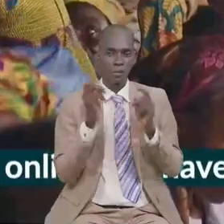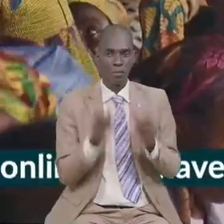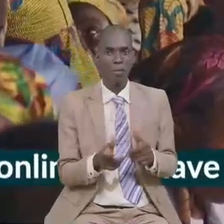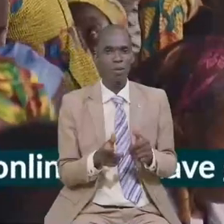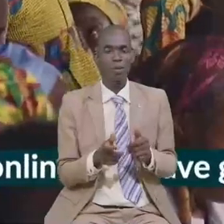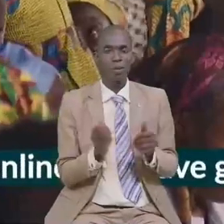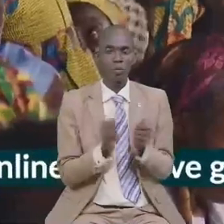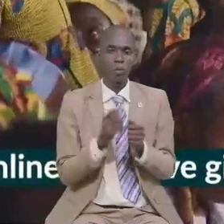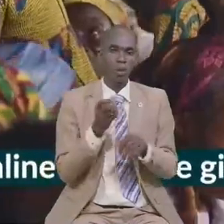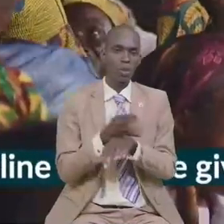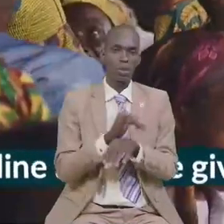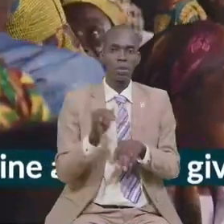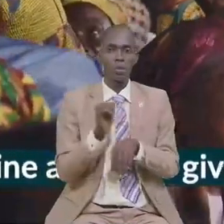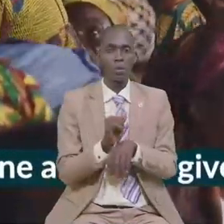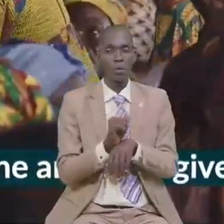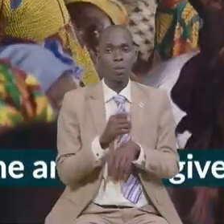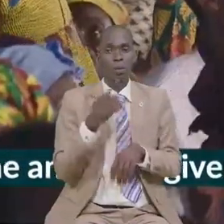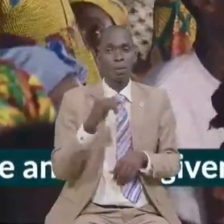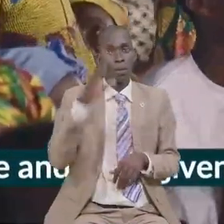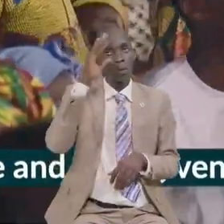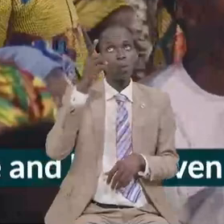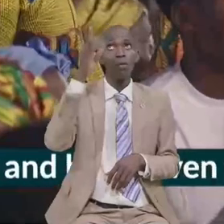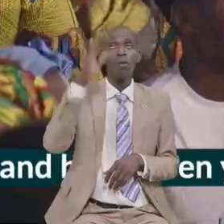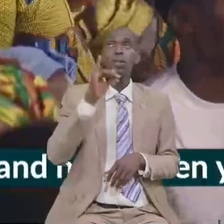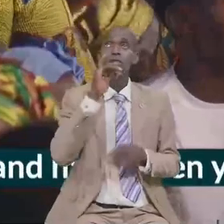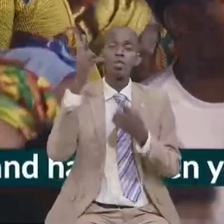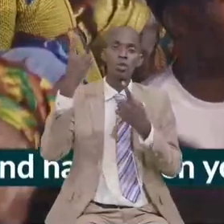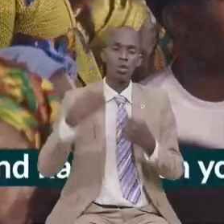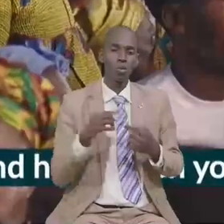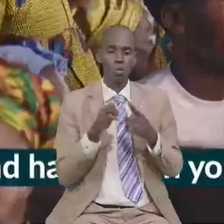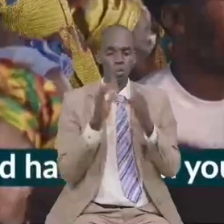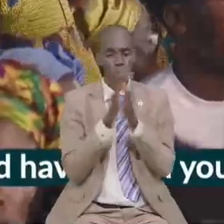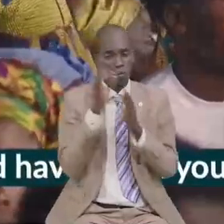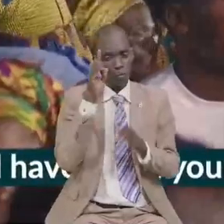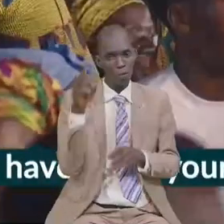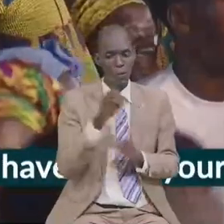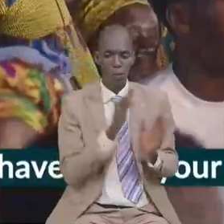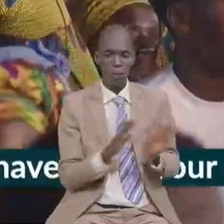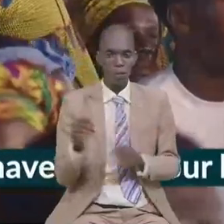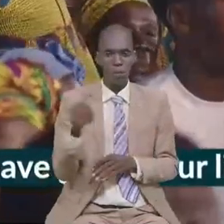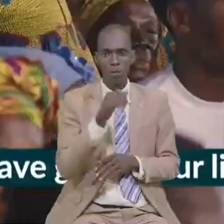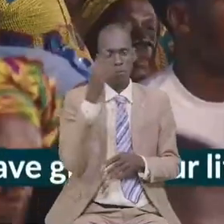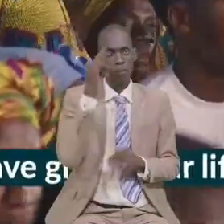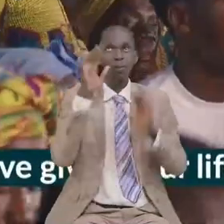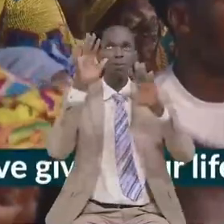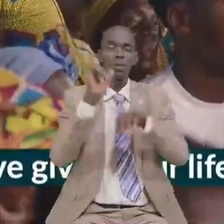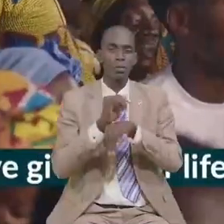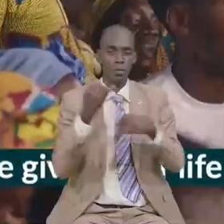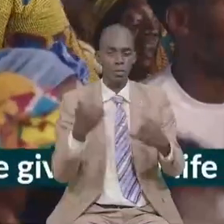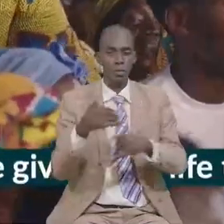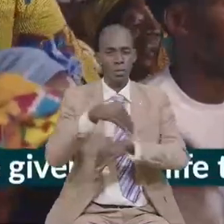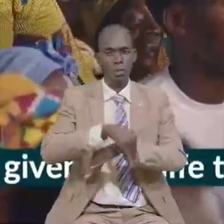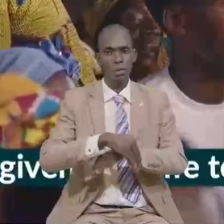Sachant que ce n'est pas la fin du programme de ce soir. L'homme de Dieu viendra prier pour nous.